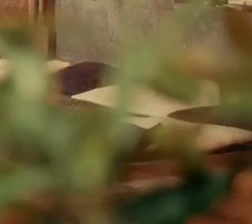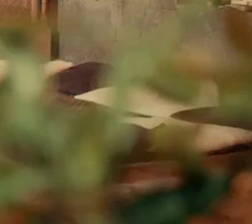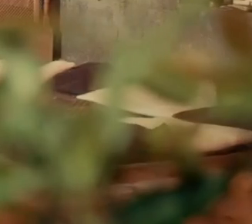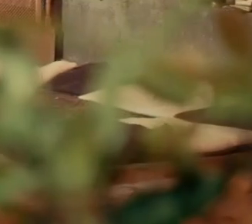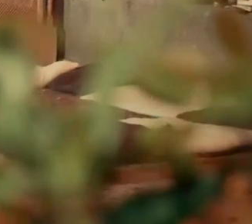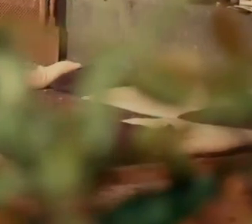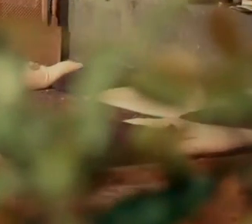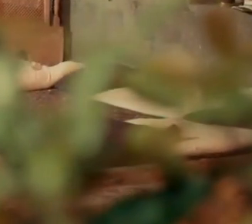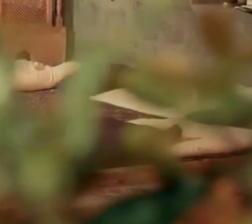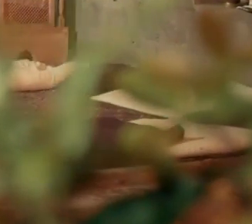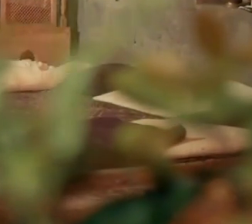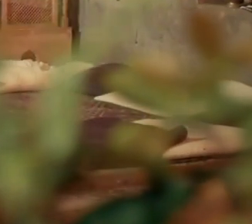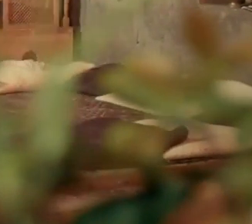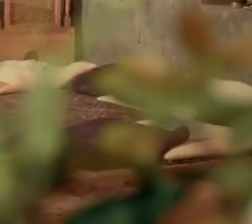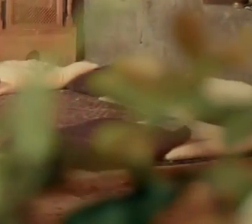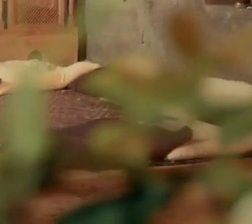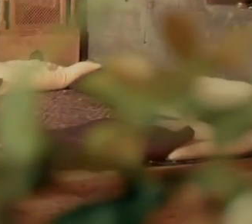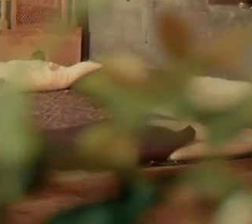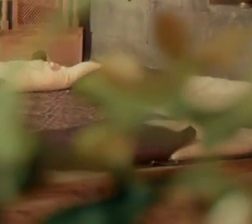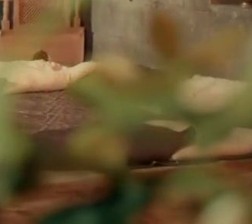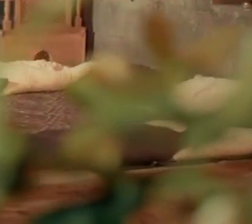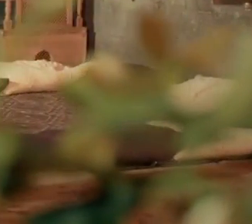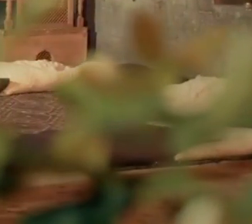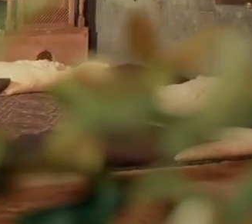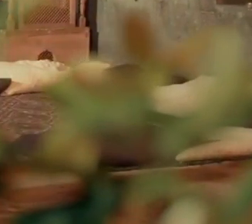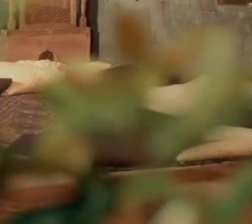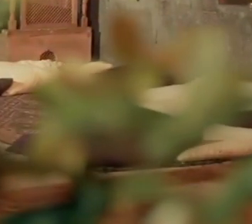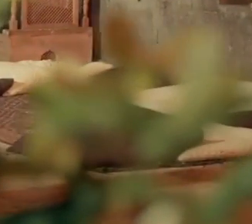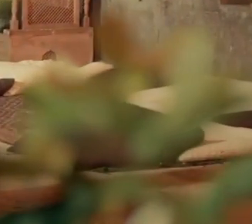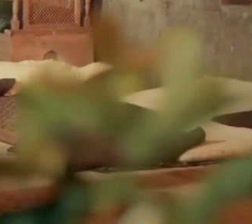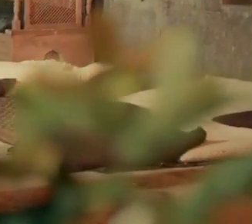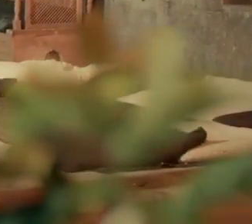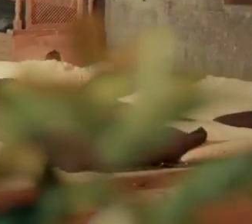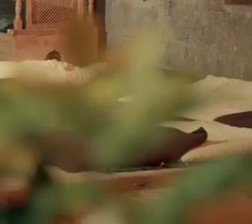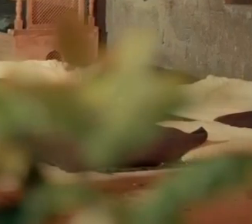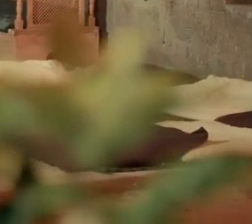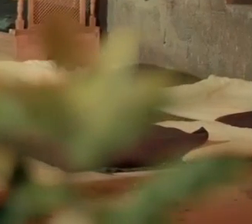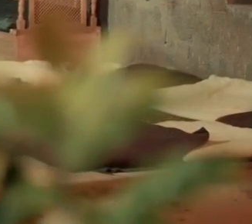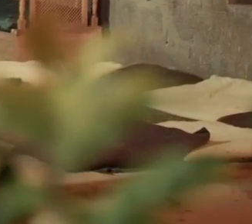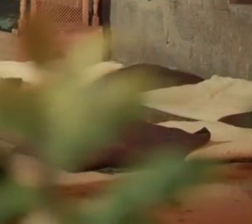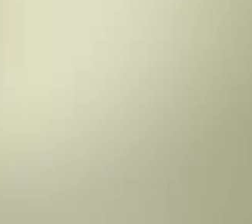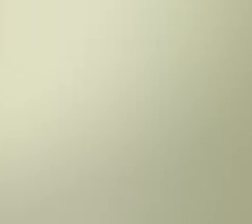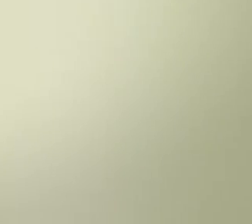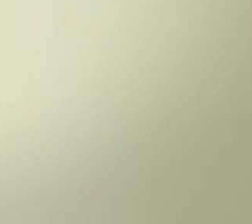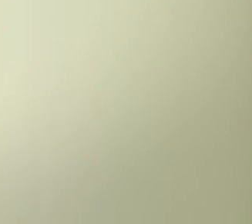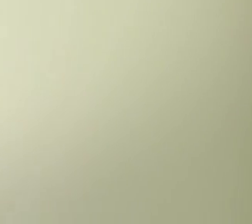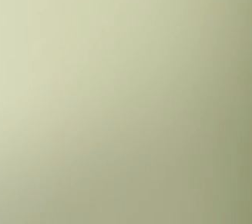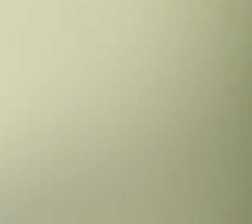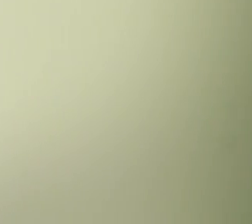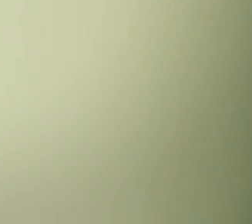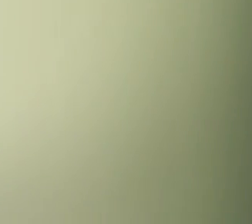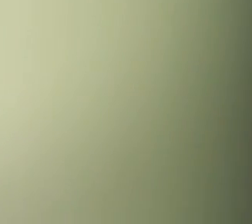Hışımla ayaklanıp hücresinden çıktı. Kapının önünde durgun bir halde kalıp birkaç adım ilerledi. Düşünceli gözlerle dikiliyor.